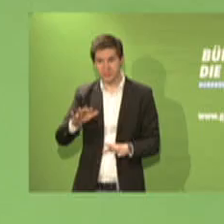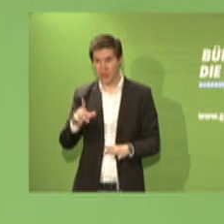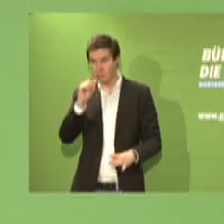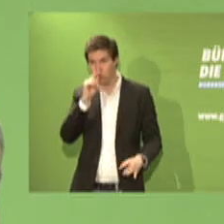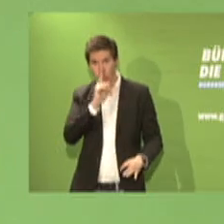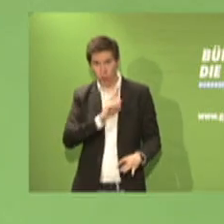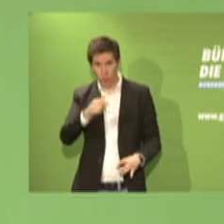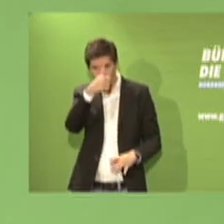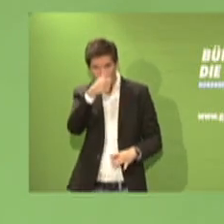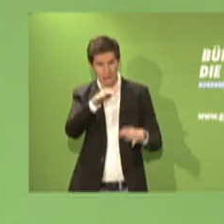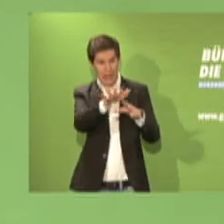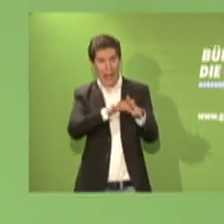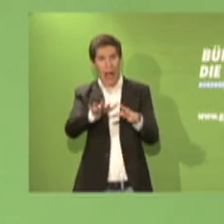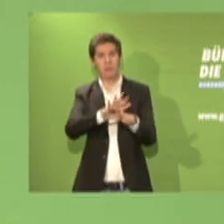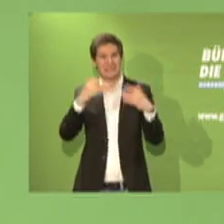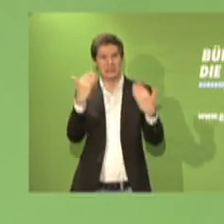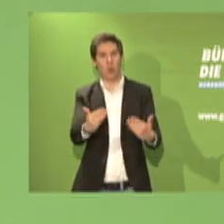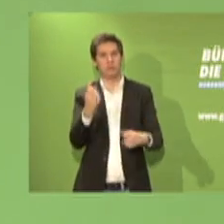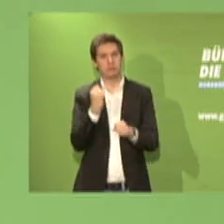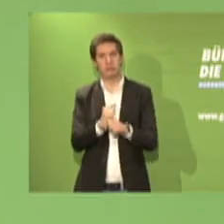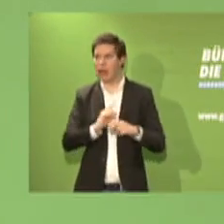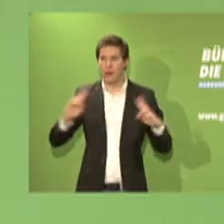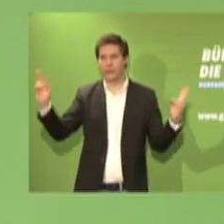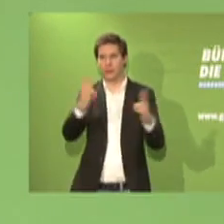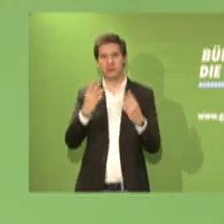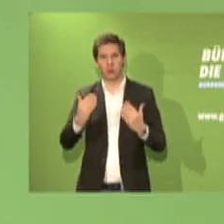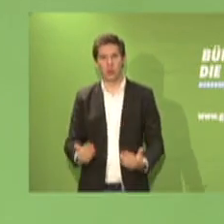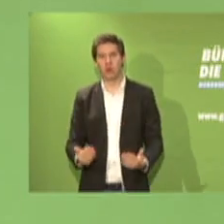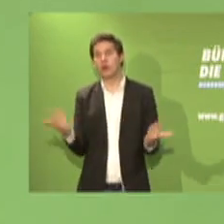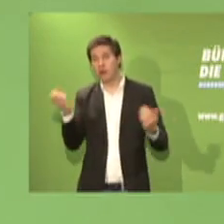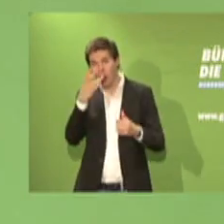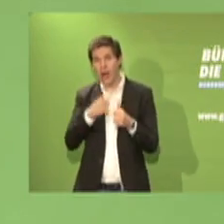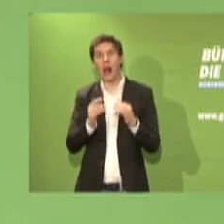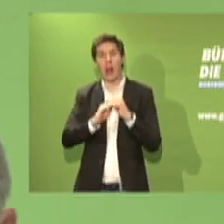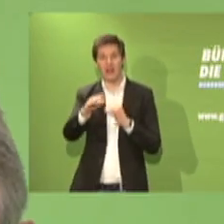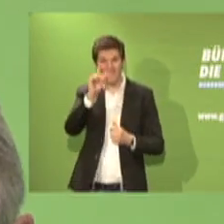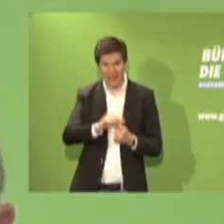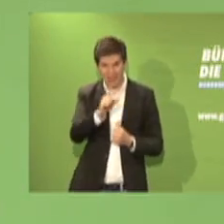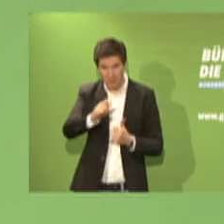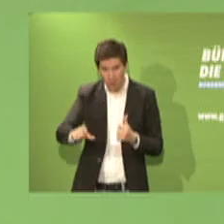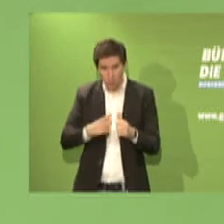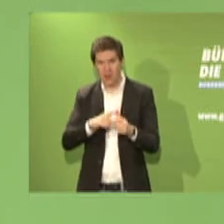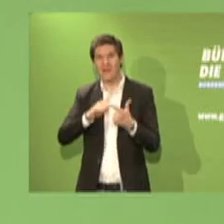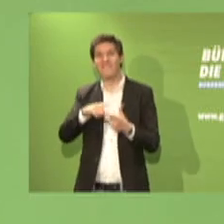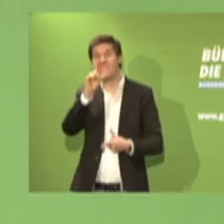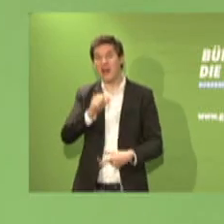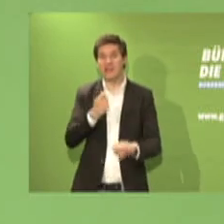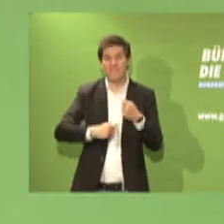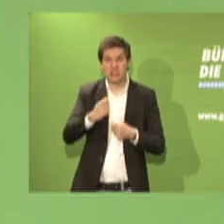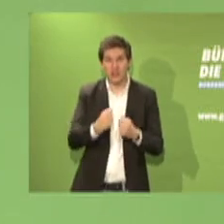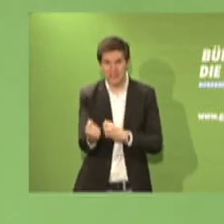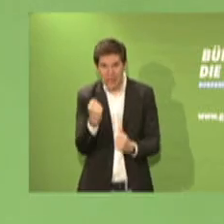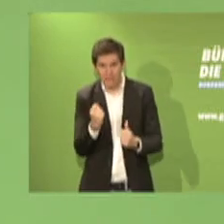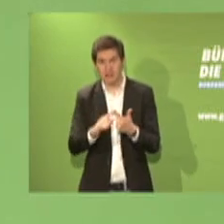sich sozusagen daher definiert, dass er besonders wenig Bevölkerung auf der Fläche hat, dass er besonders wenig Wirtschaftskraft und